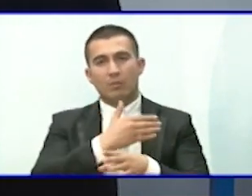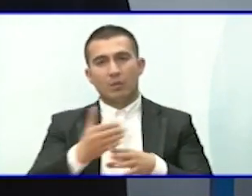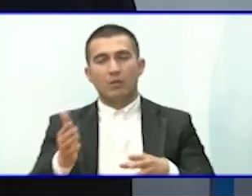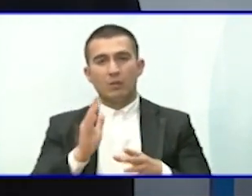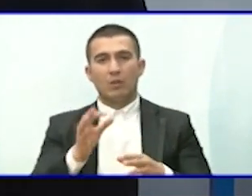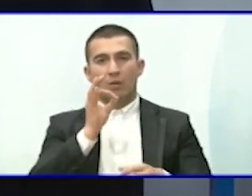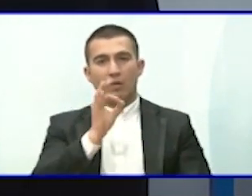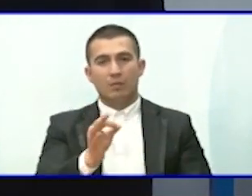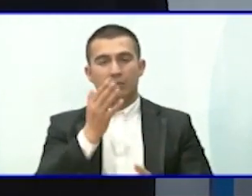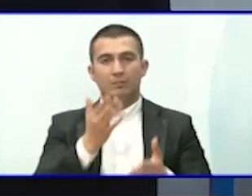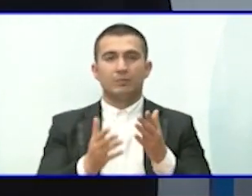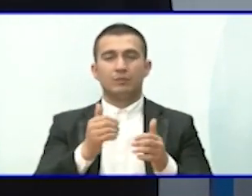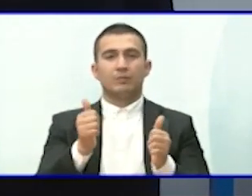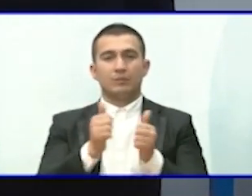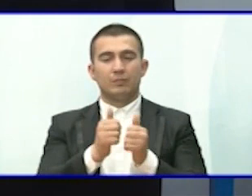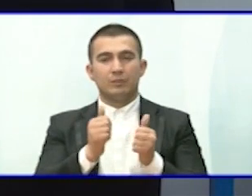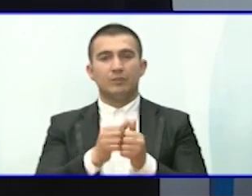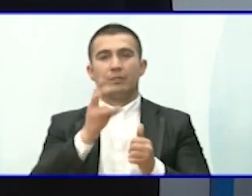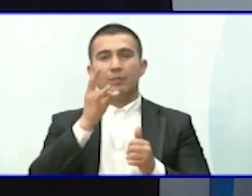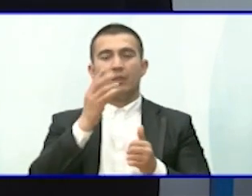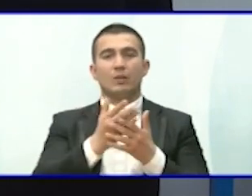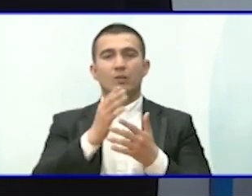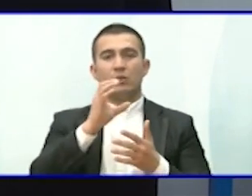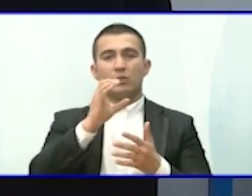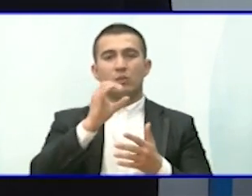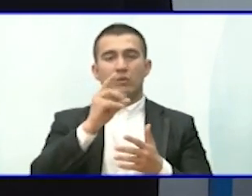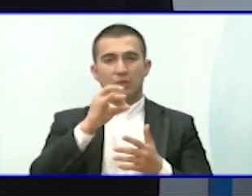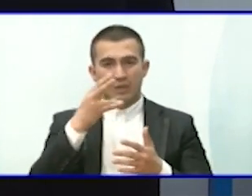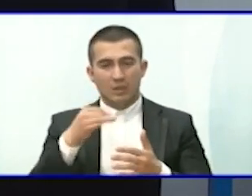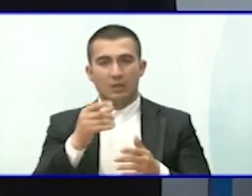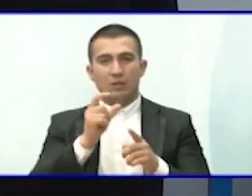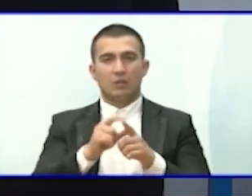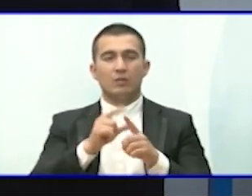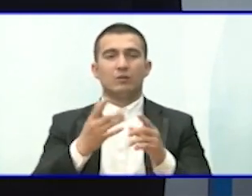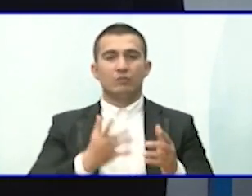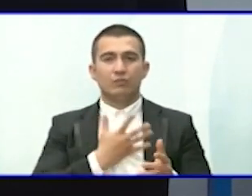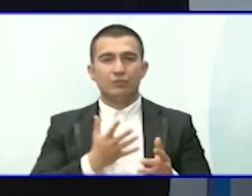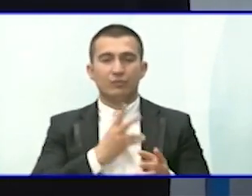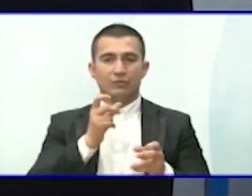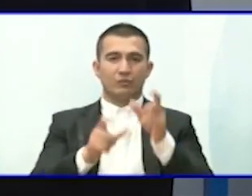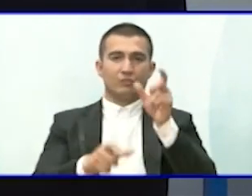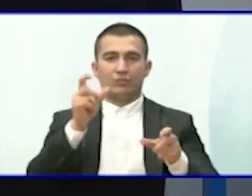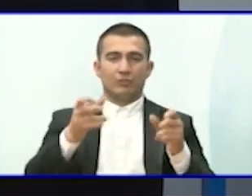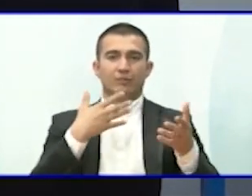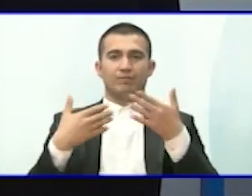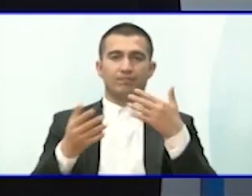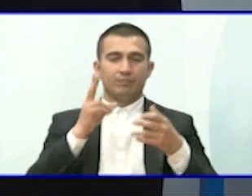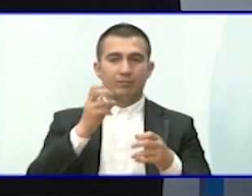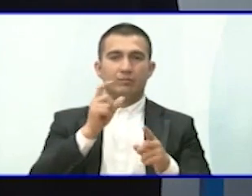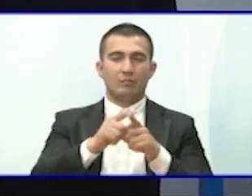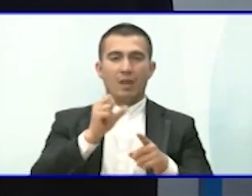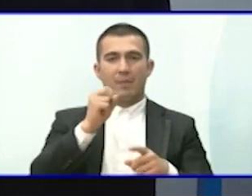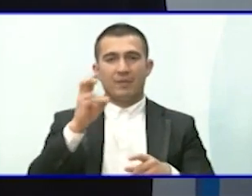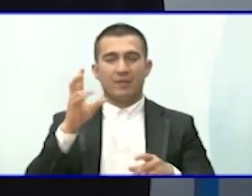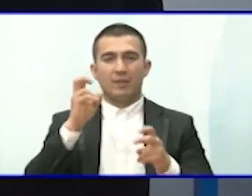о идет существительное которая начинается с гласные буквы то